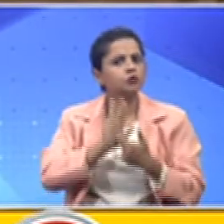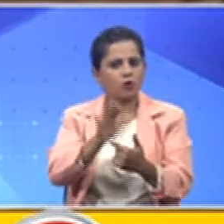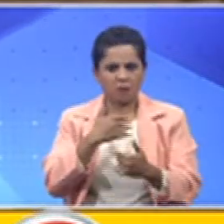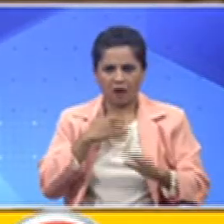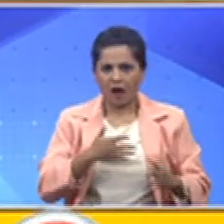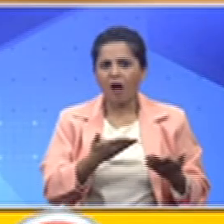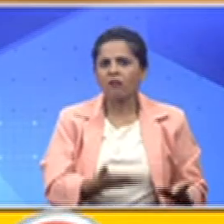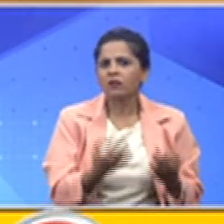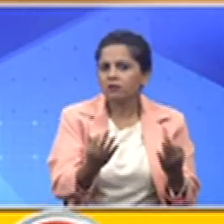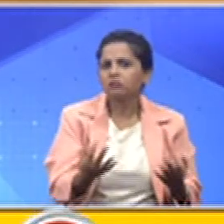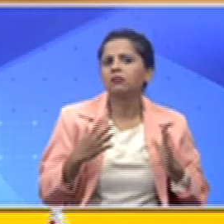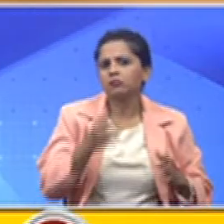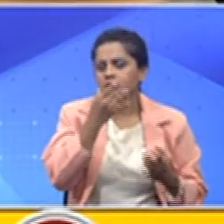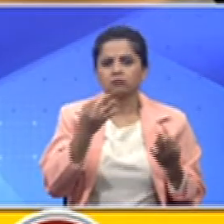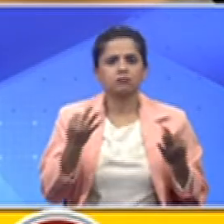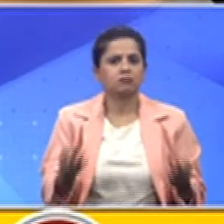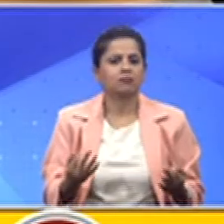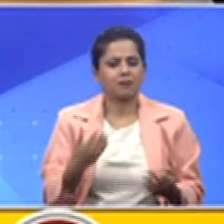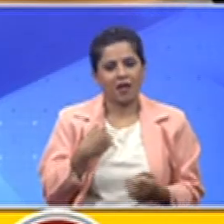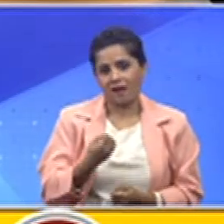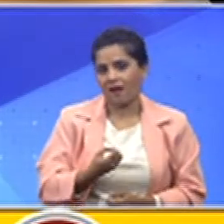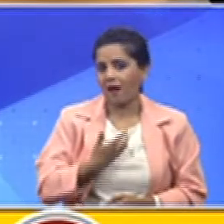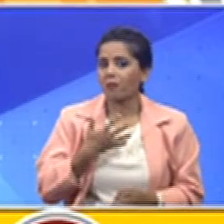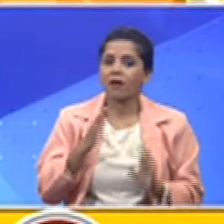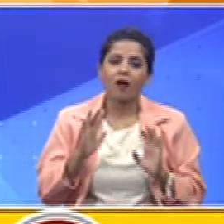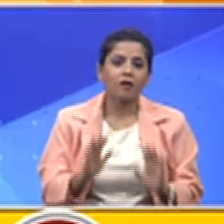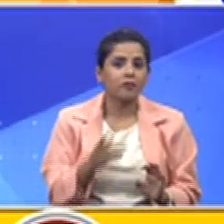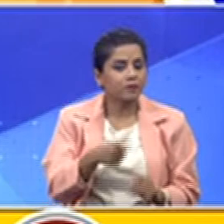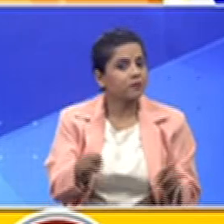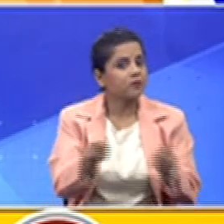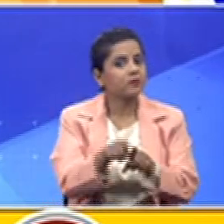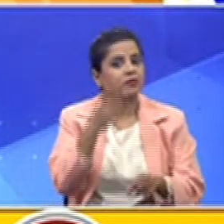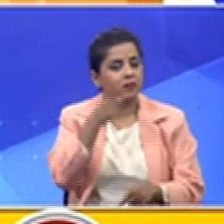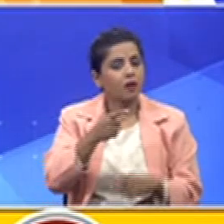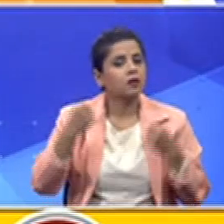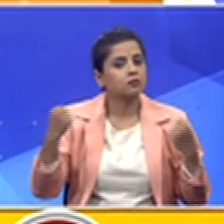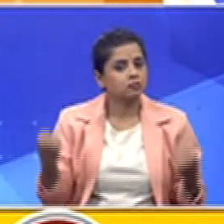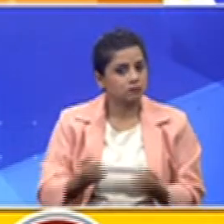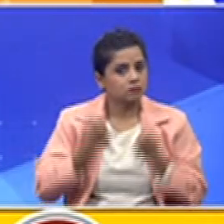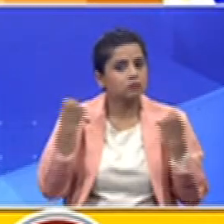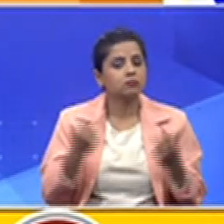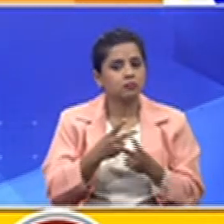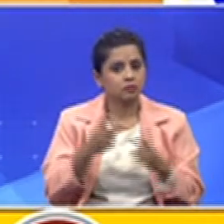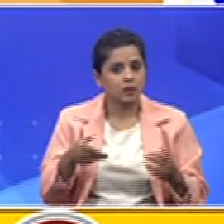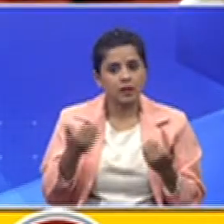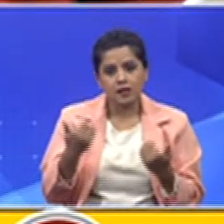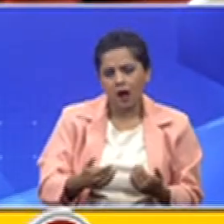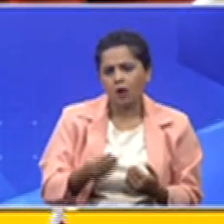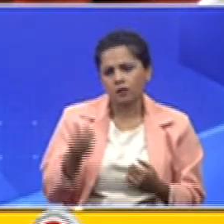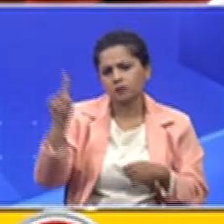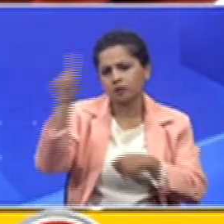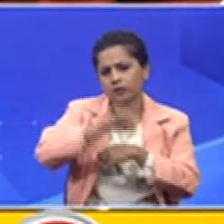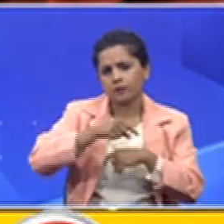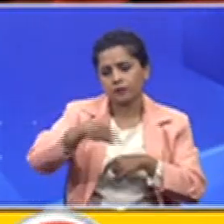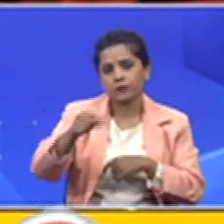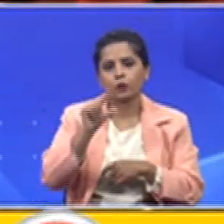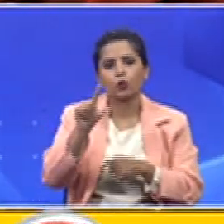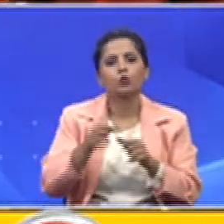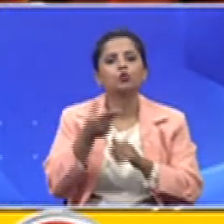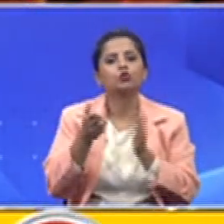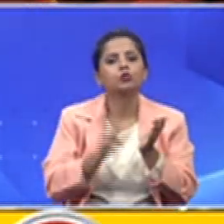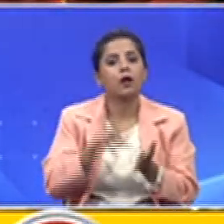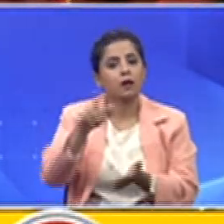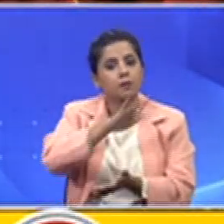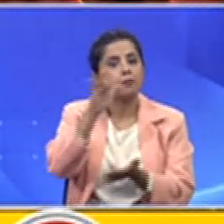करें। और मुझे खुशी है कि ऐसा ही एक प्रयास इन दिनों उज्जैन में चल रहा